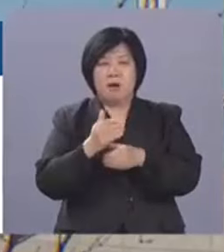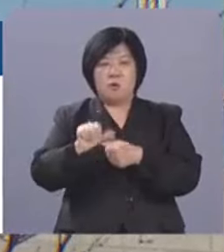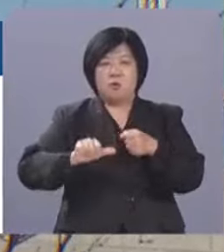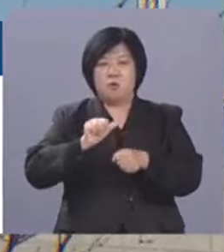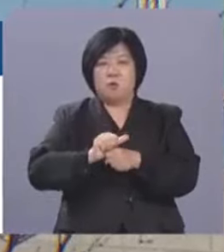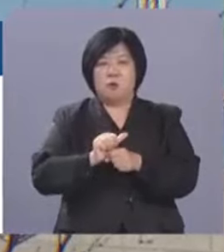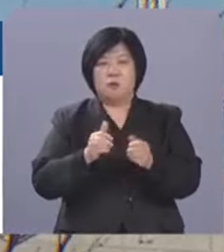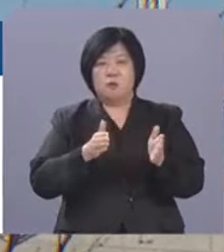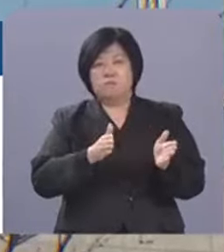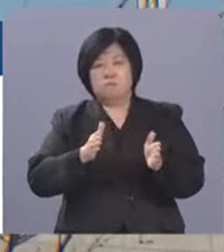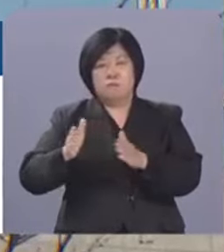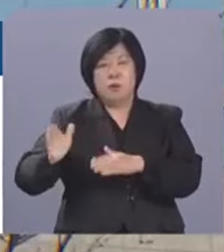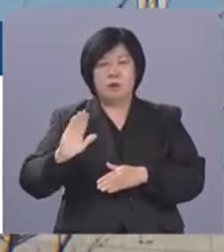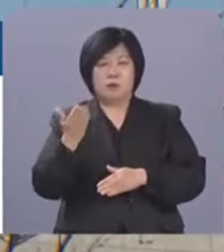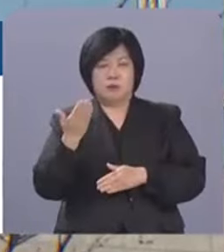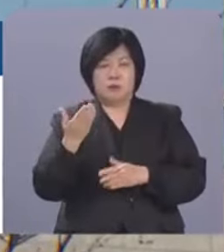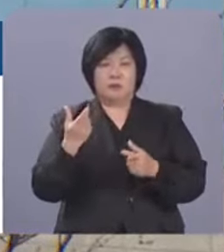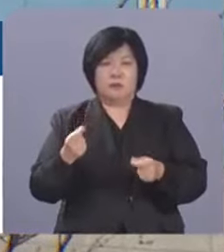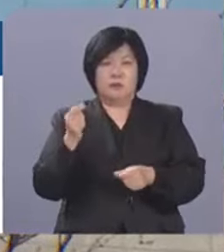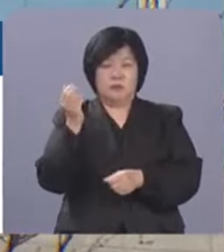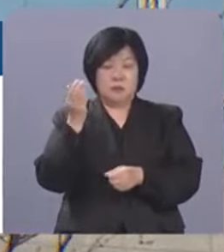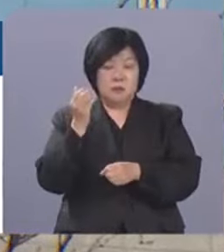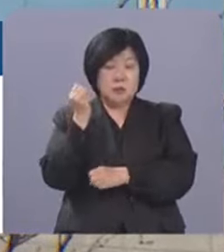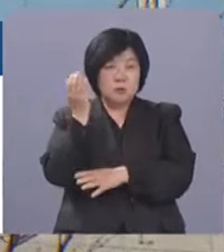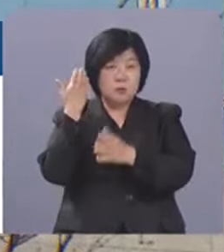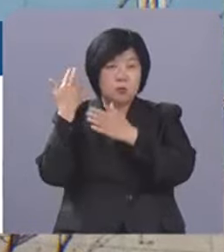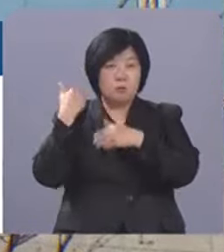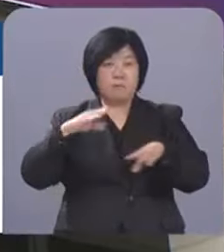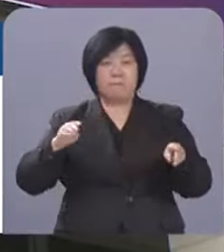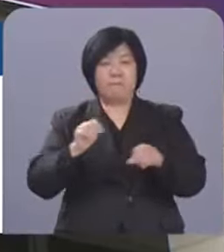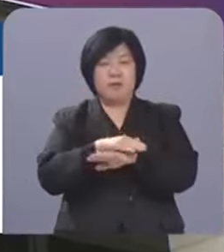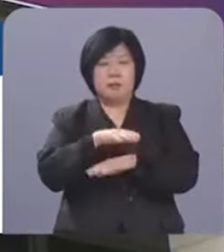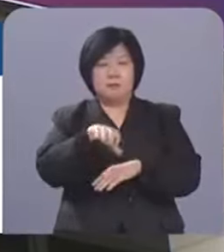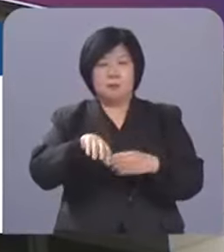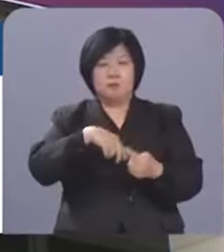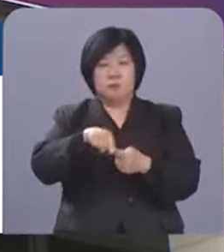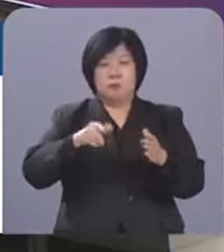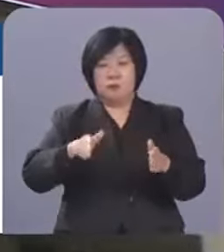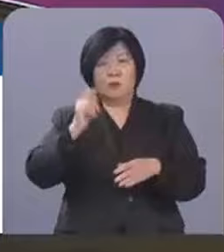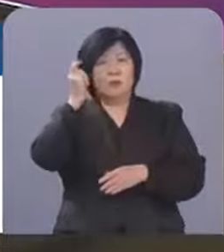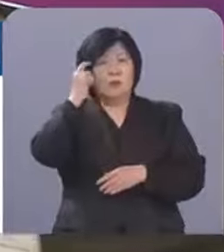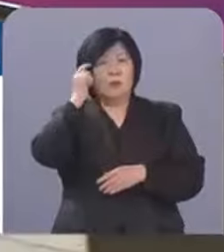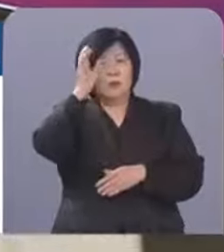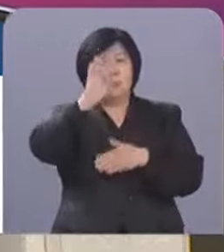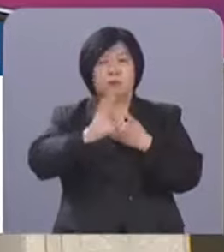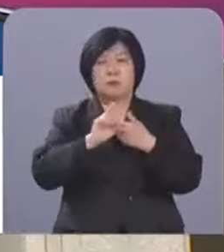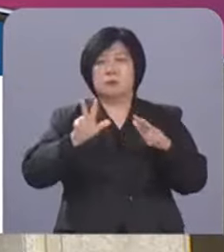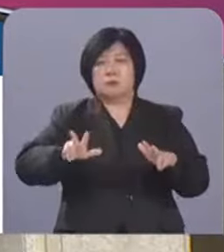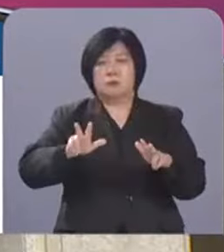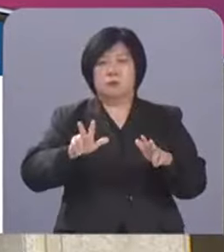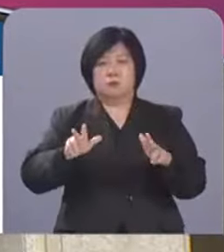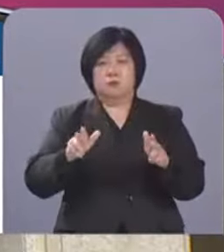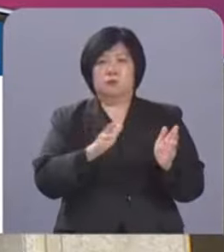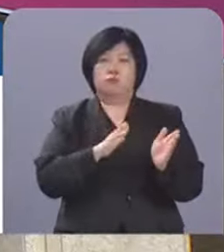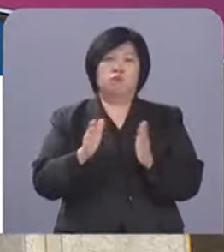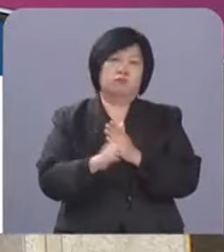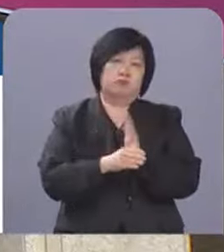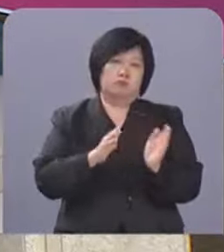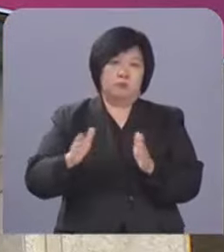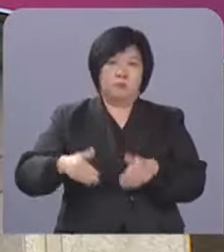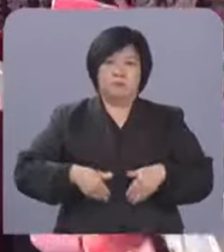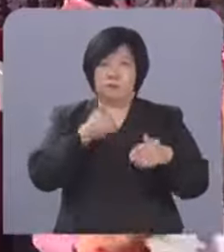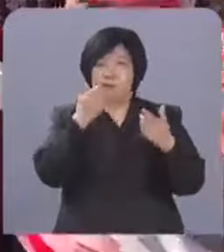이상 장기간 소요되고 기존 매립장 운영 기간을 고려하면 지금부터 준비해야 된다고